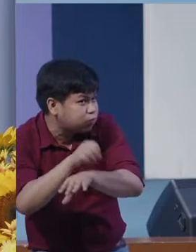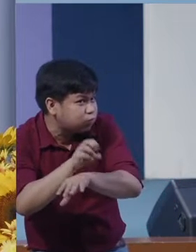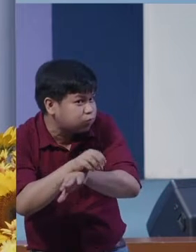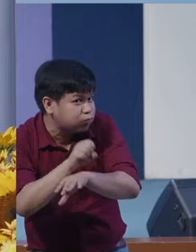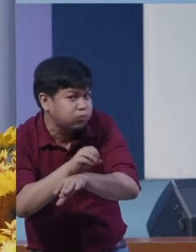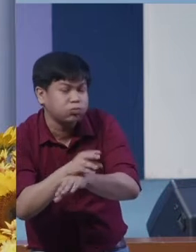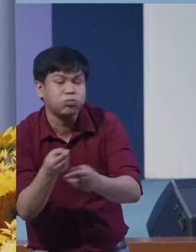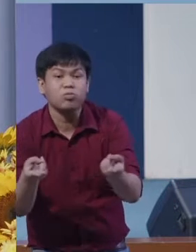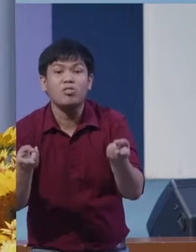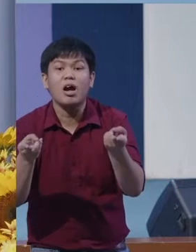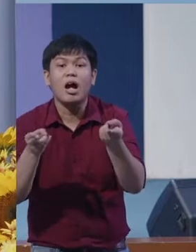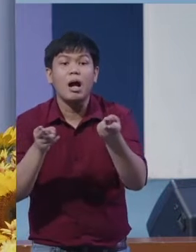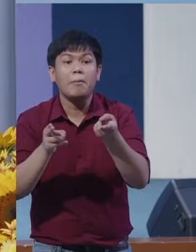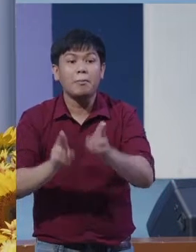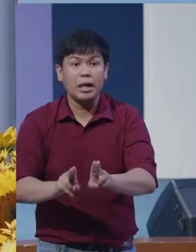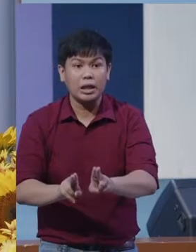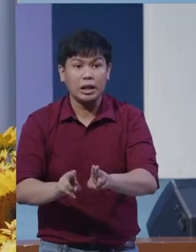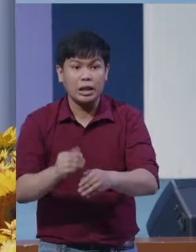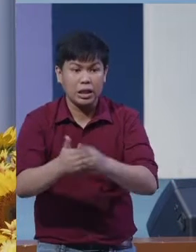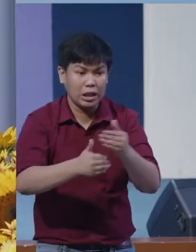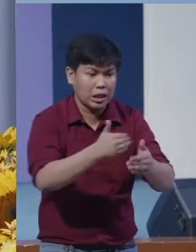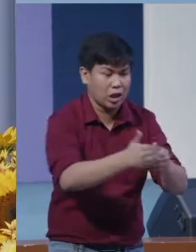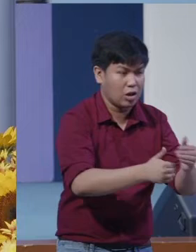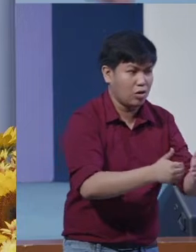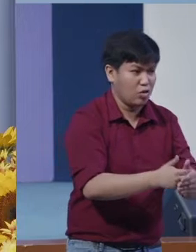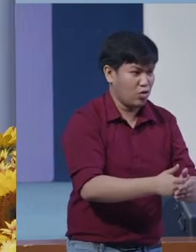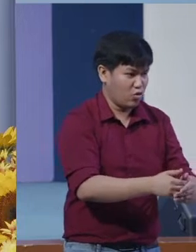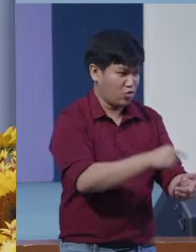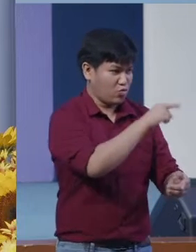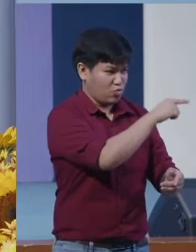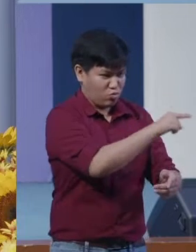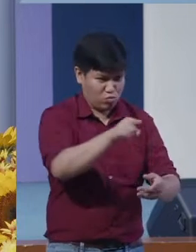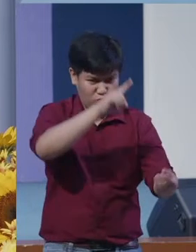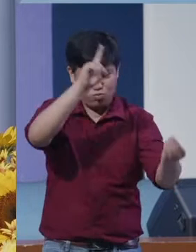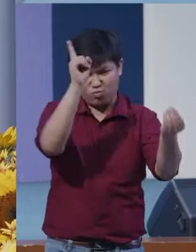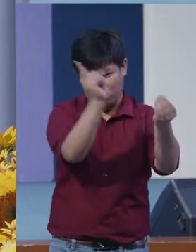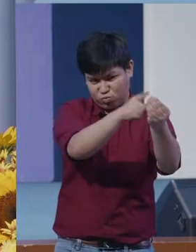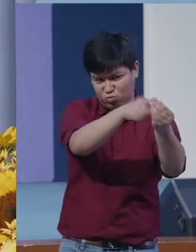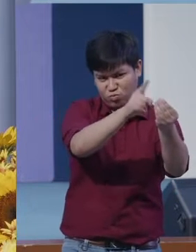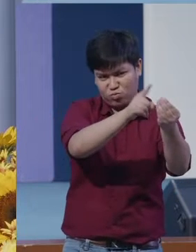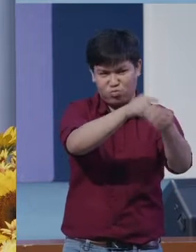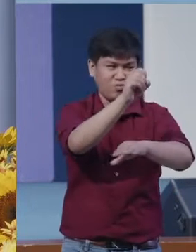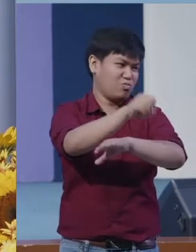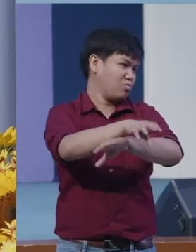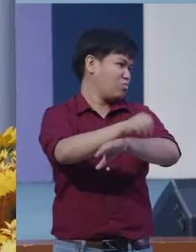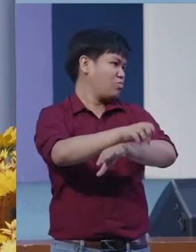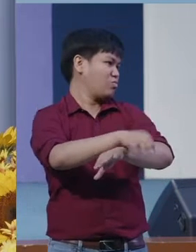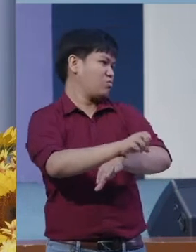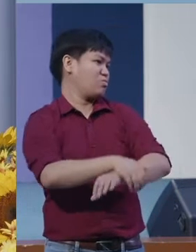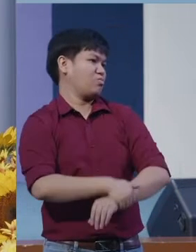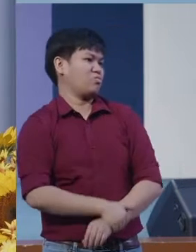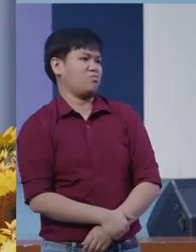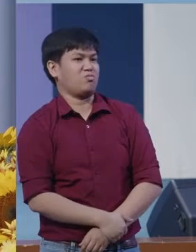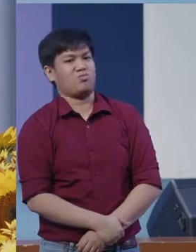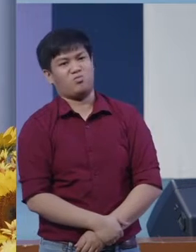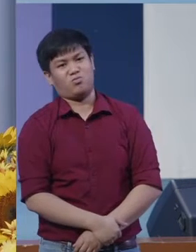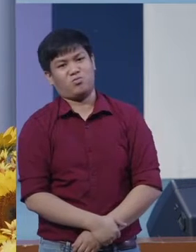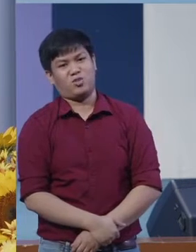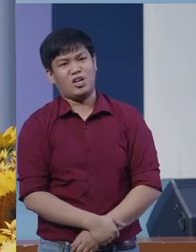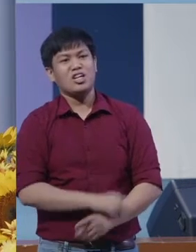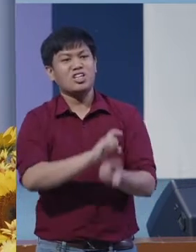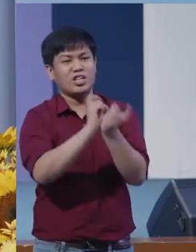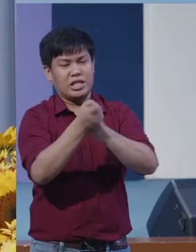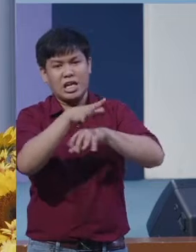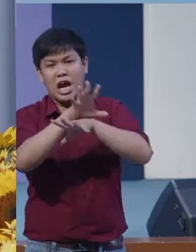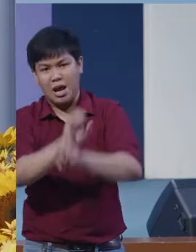susunod na pagchichismisan nila, kayo. Kasi kung wala silang pakundangan na i-share ang maling balita